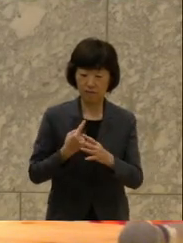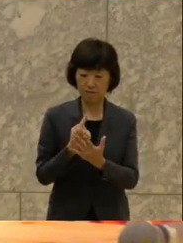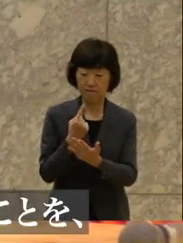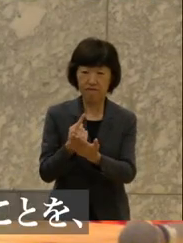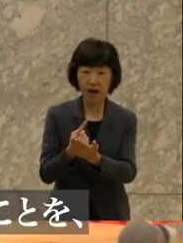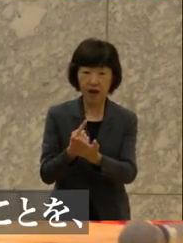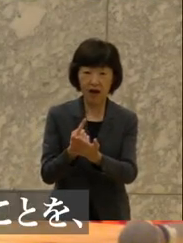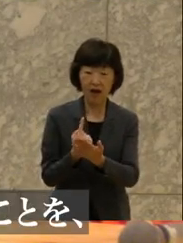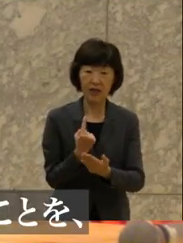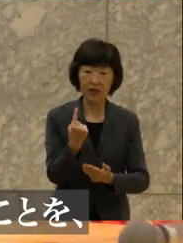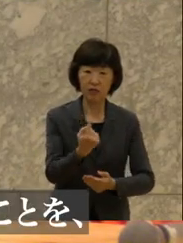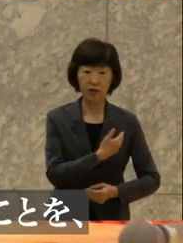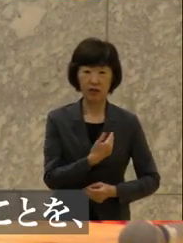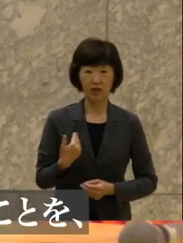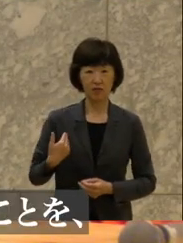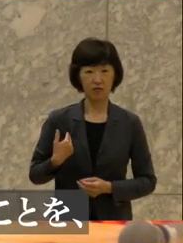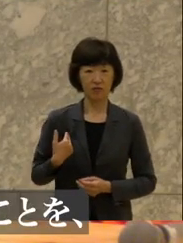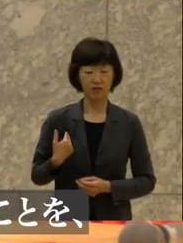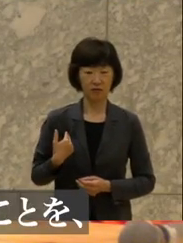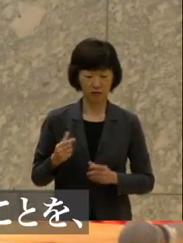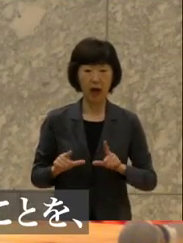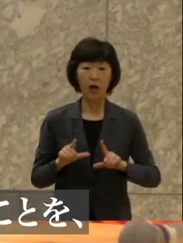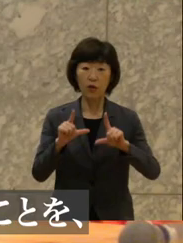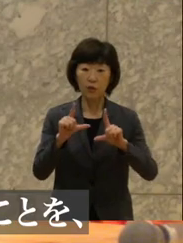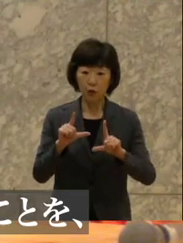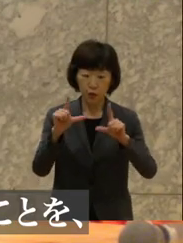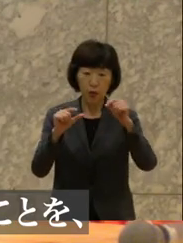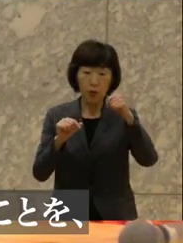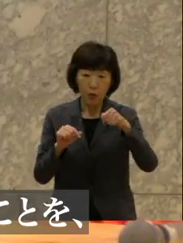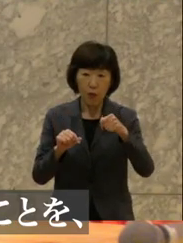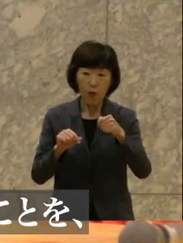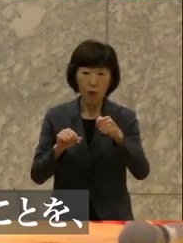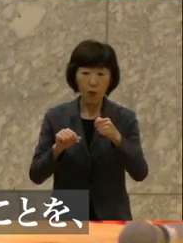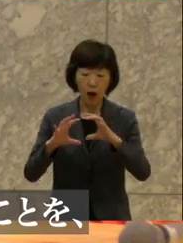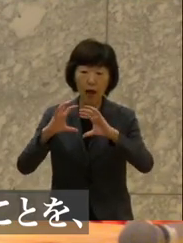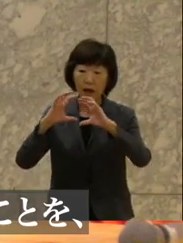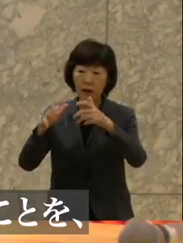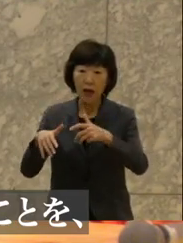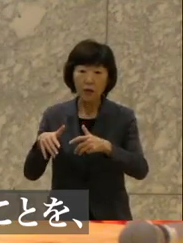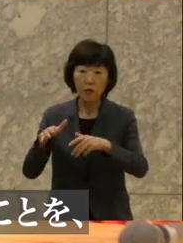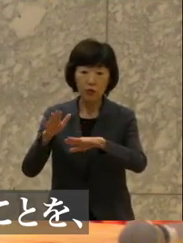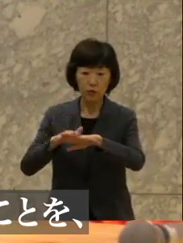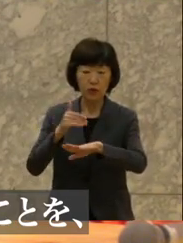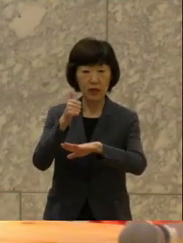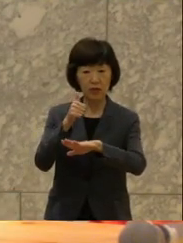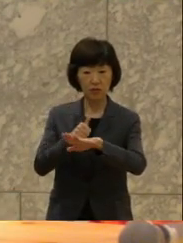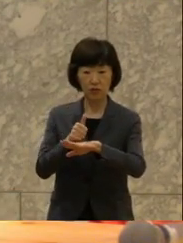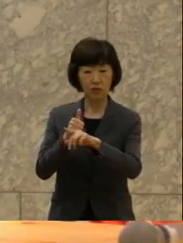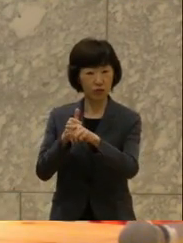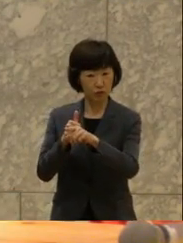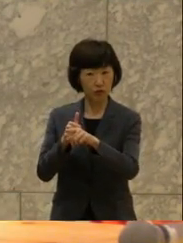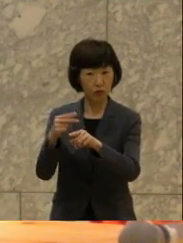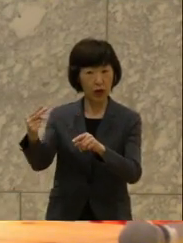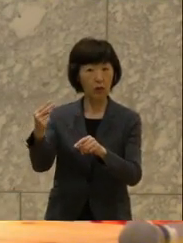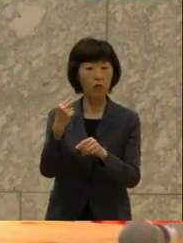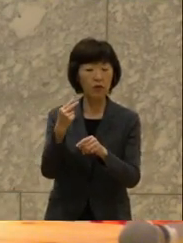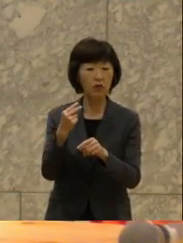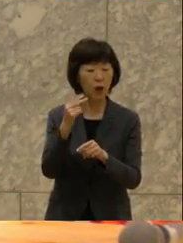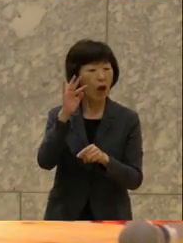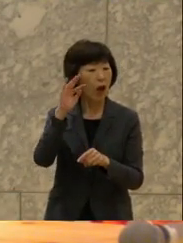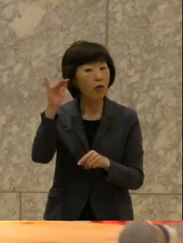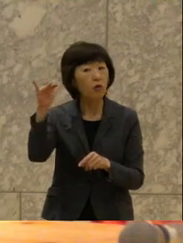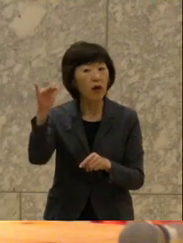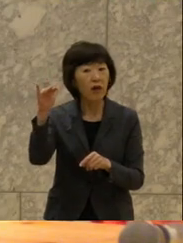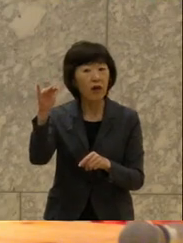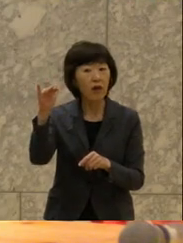のでやっぱり東京っていうのは海外の選手からはかなり憧れの土地であることをすごく逆にこっちが